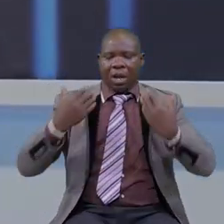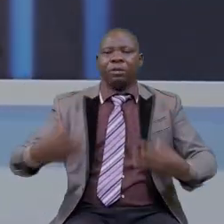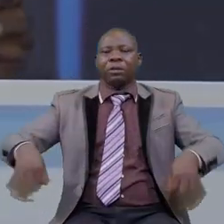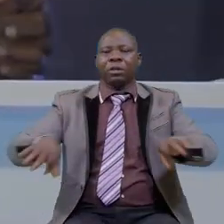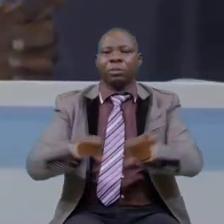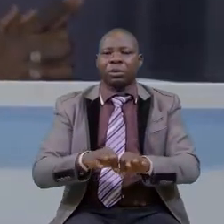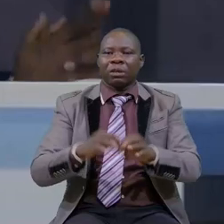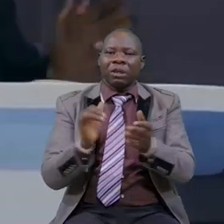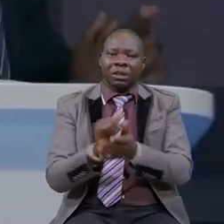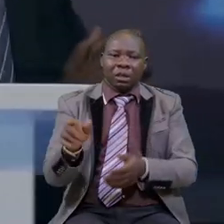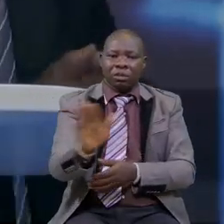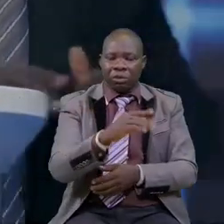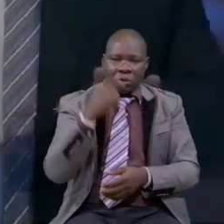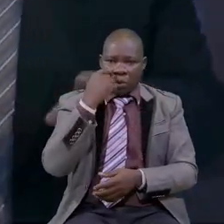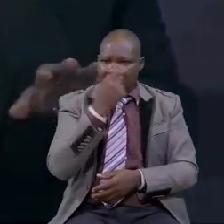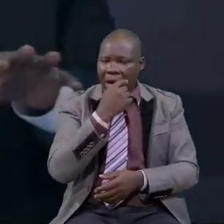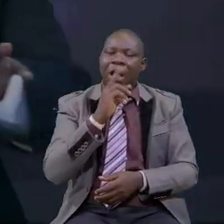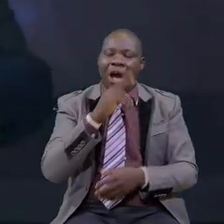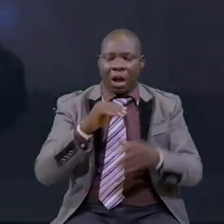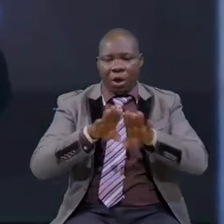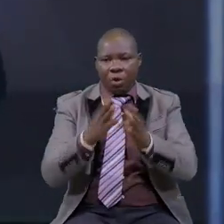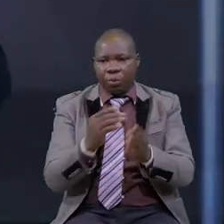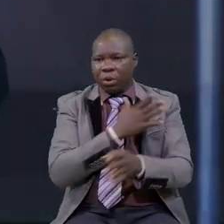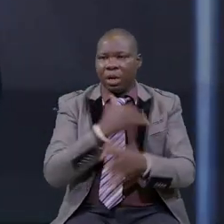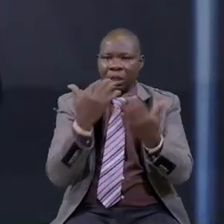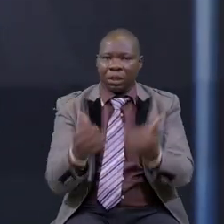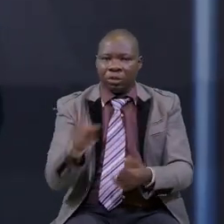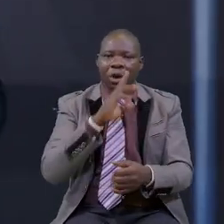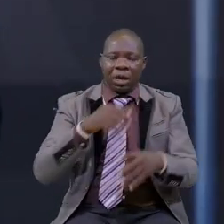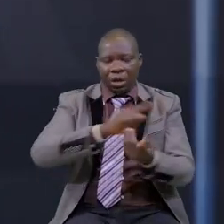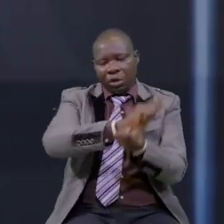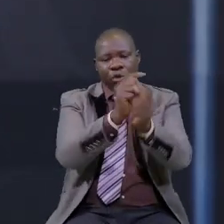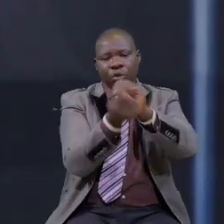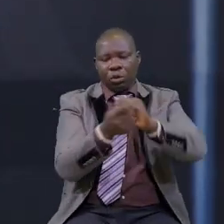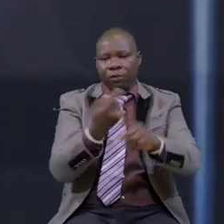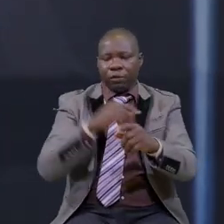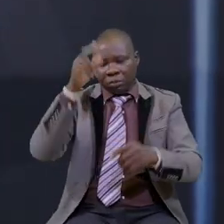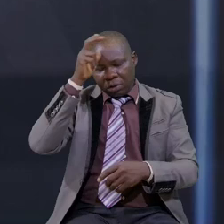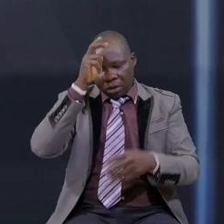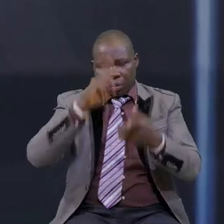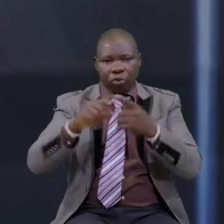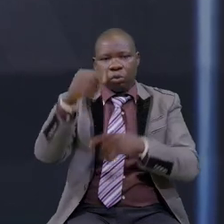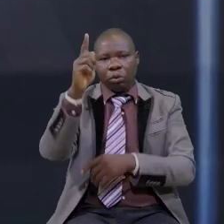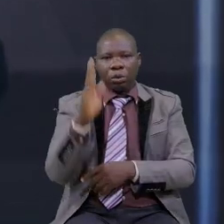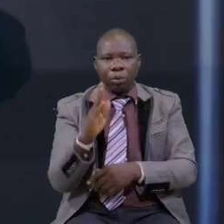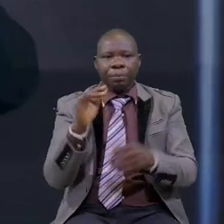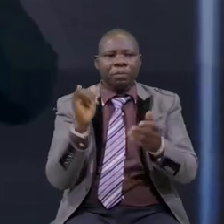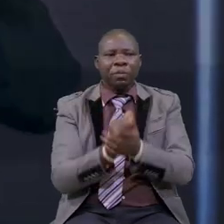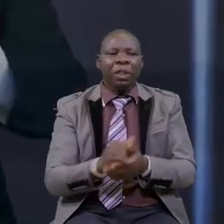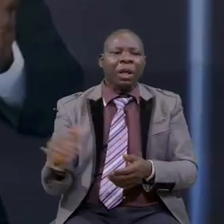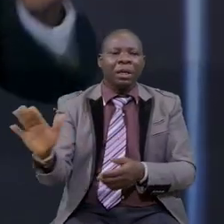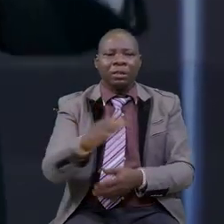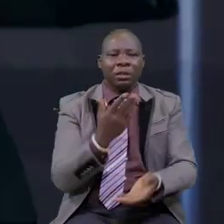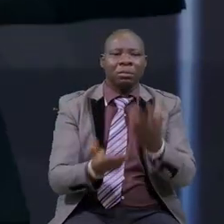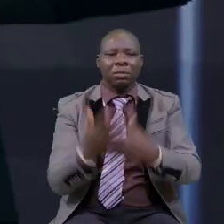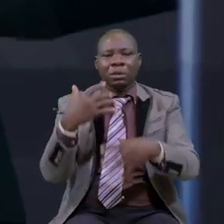vie. Maintenant que tes yeux sont ouverts, et maintenant tu parles de Satan, et tu viens à Dieu pour qu'il